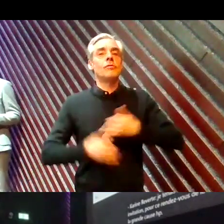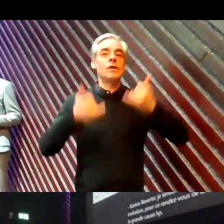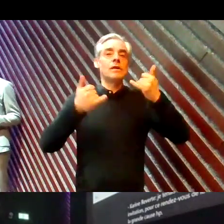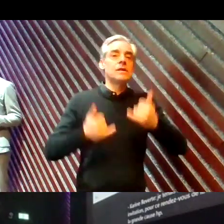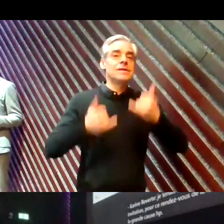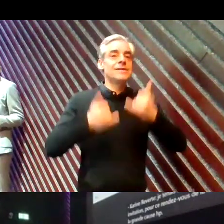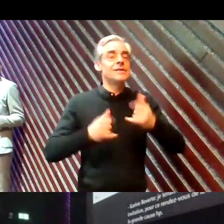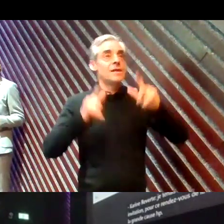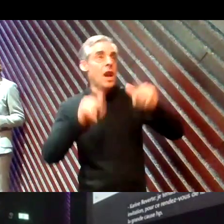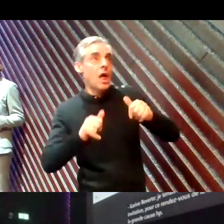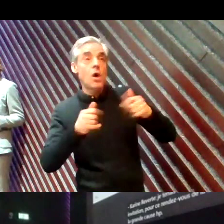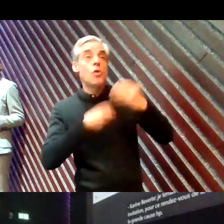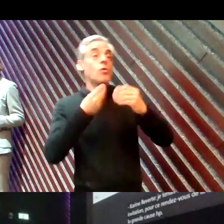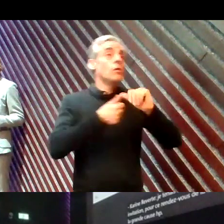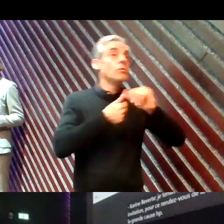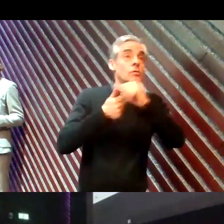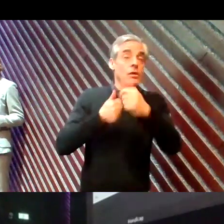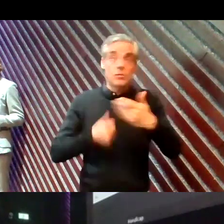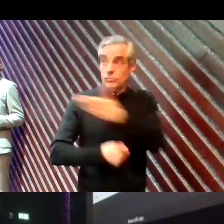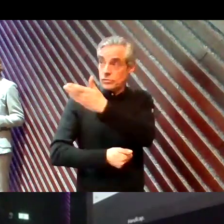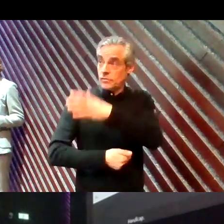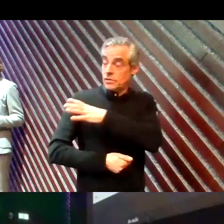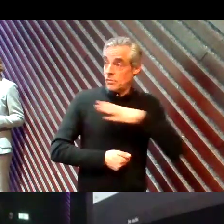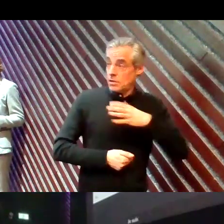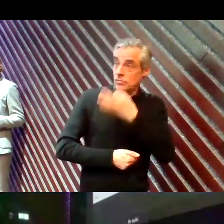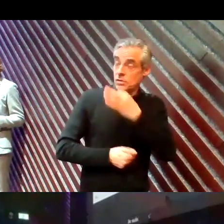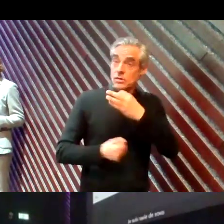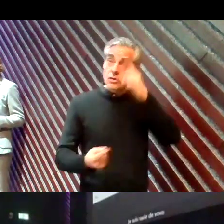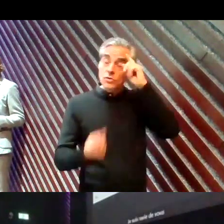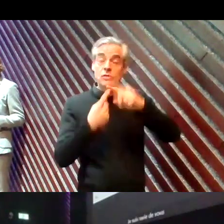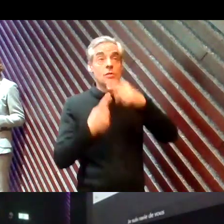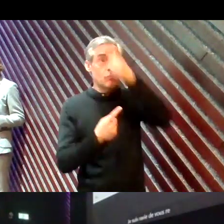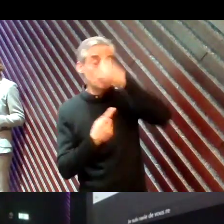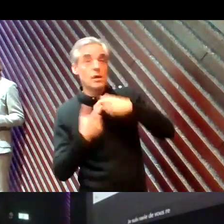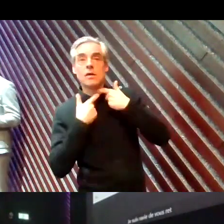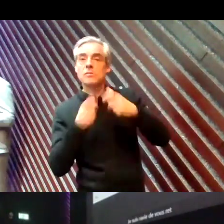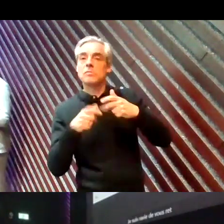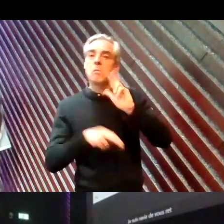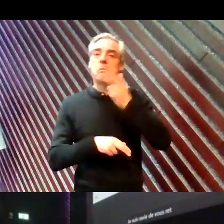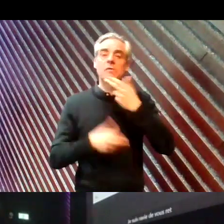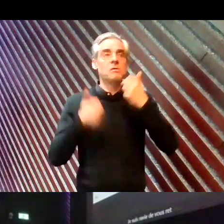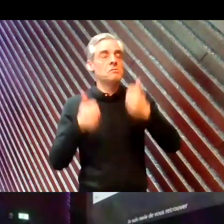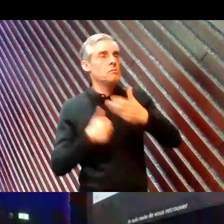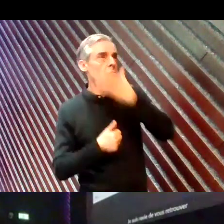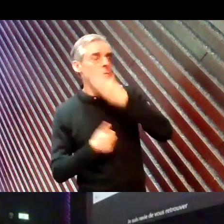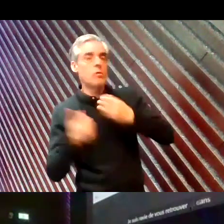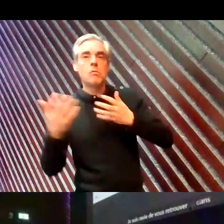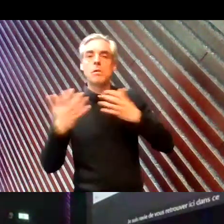vos écrans, dans ce lieu où on était madame que vous disiez comme exemplaire en termes d'accessibilité, notamment dans ce beau musée.